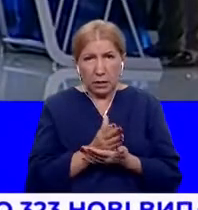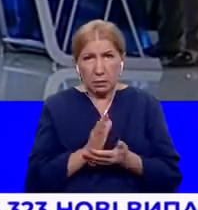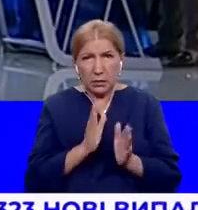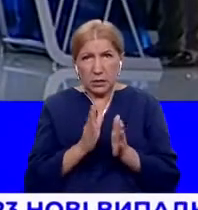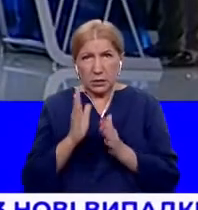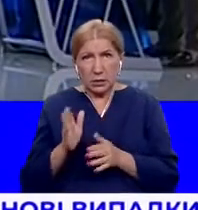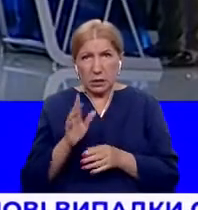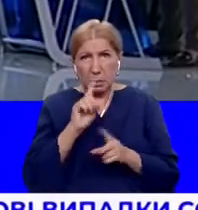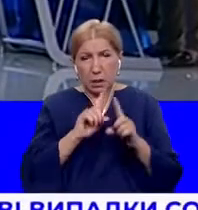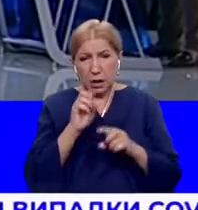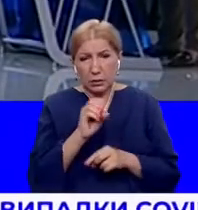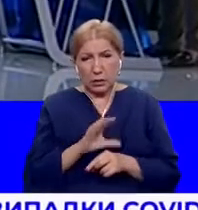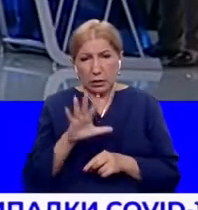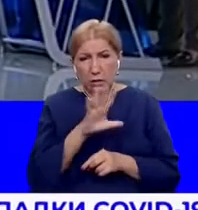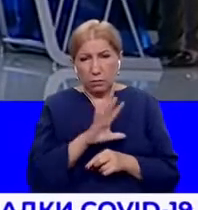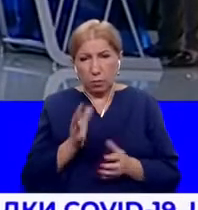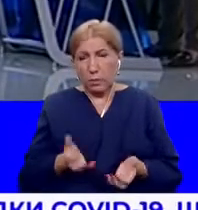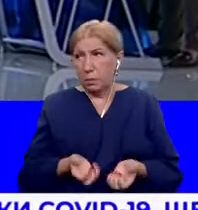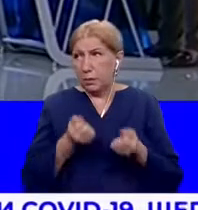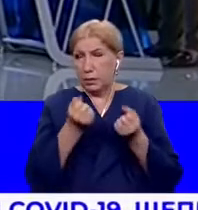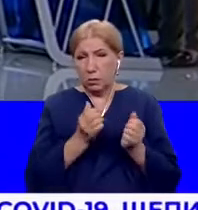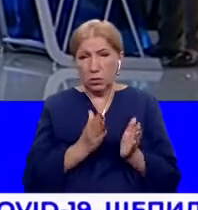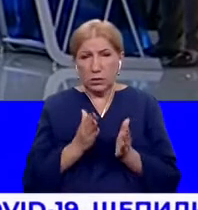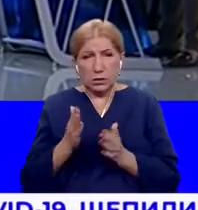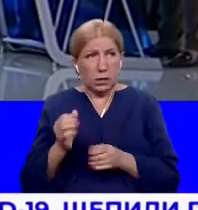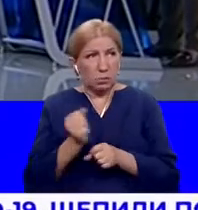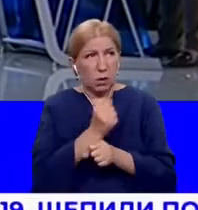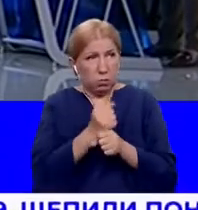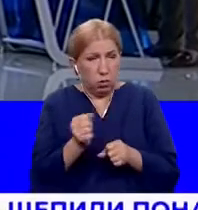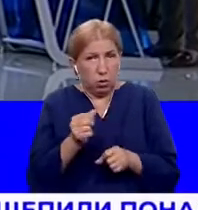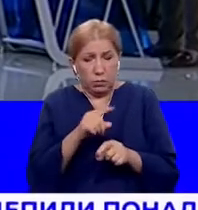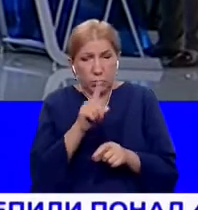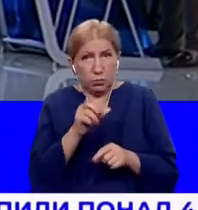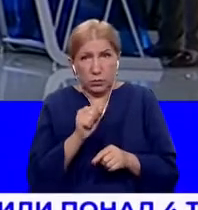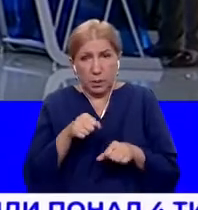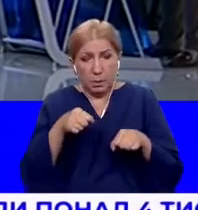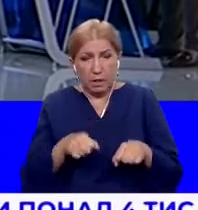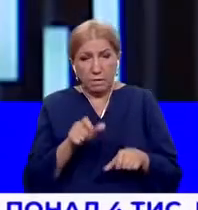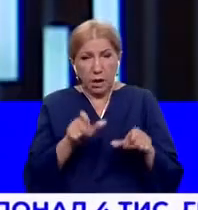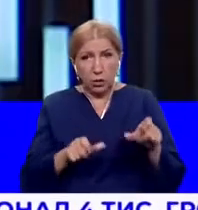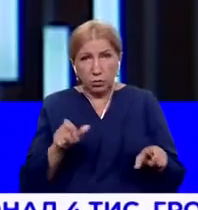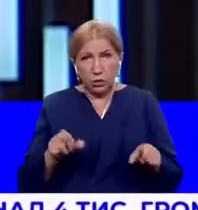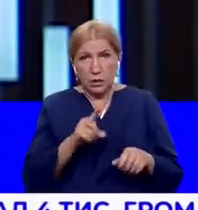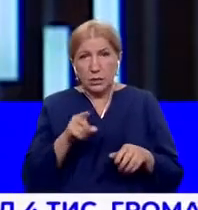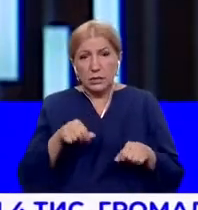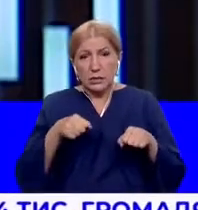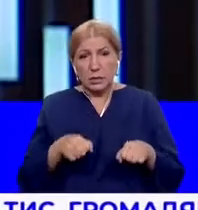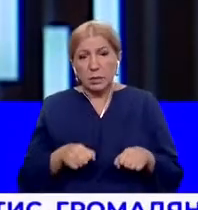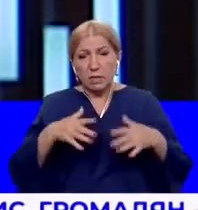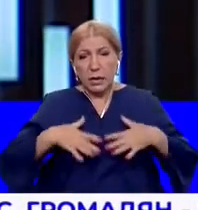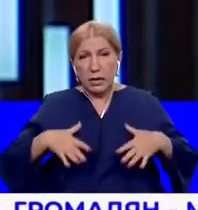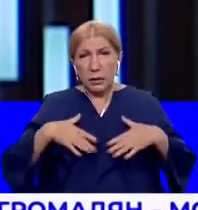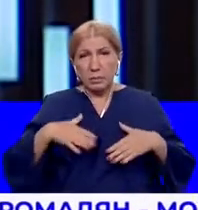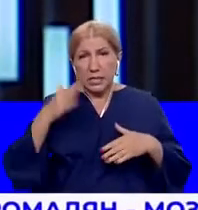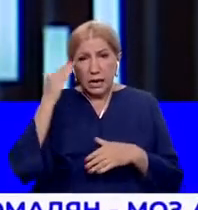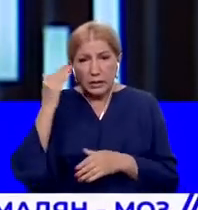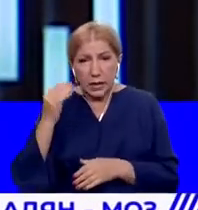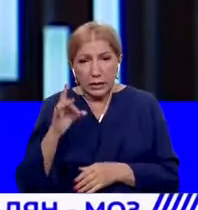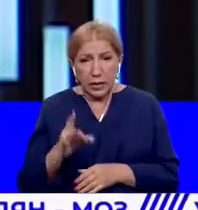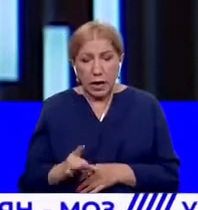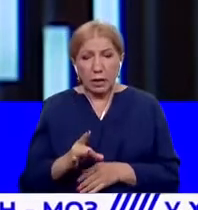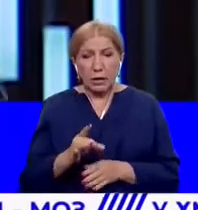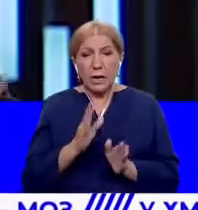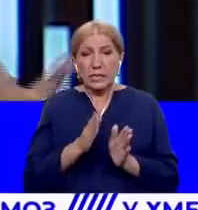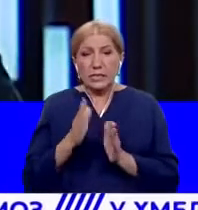системно підтримує і боротьбу за права людини, за права кримських татар в Криму. Да?